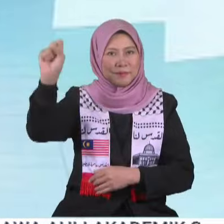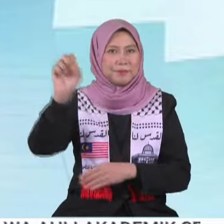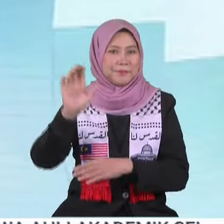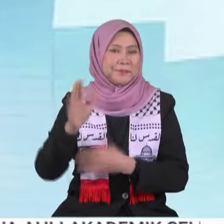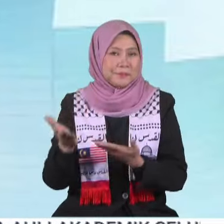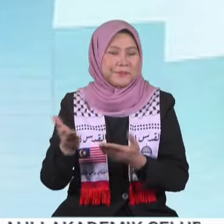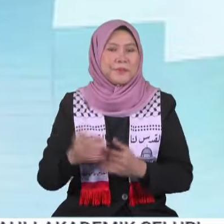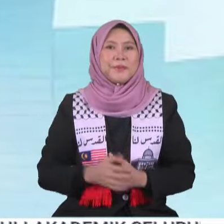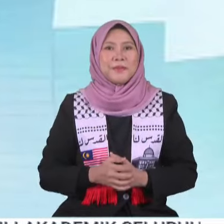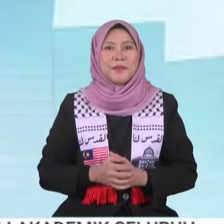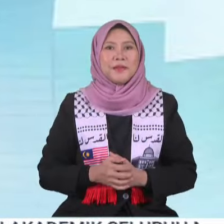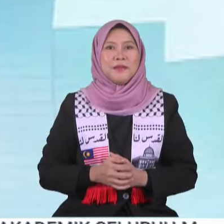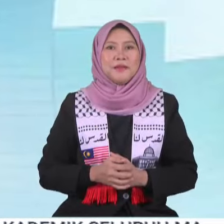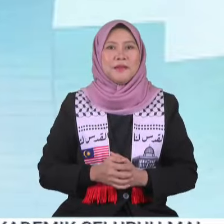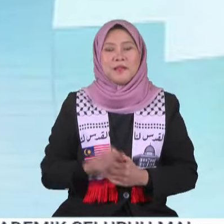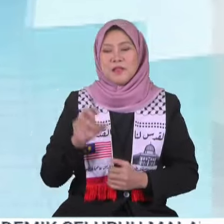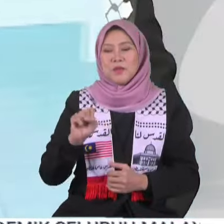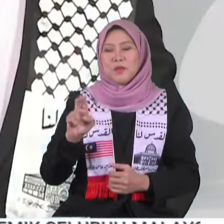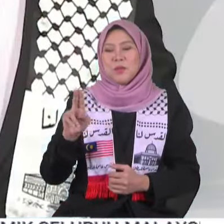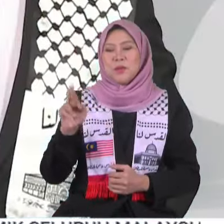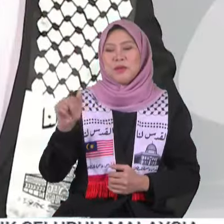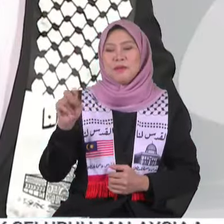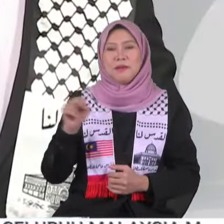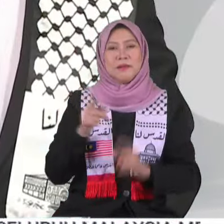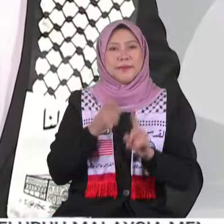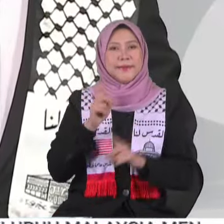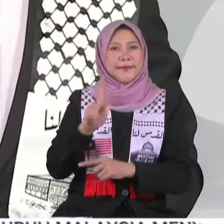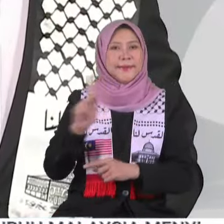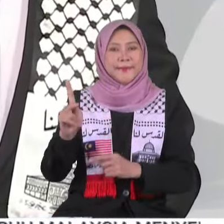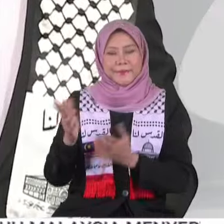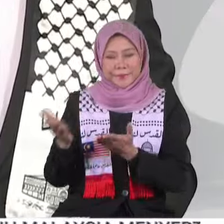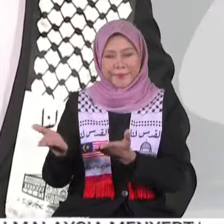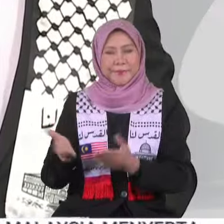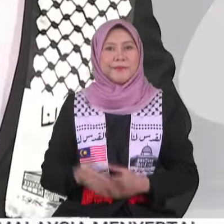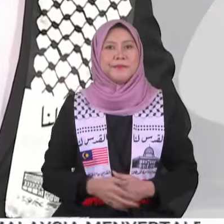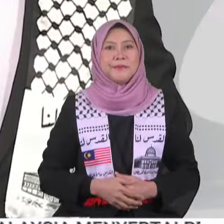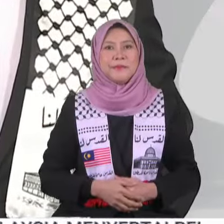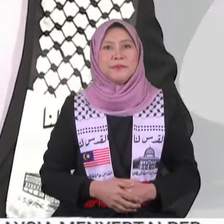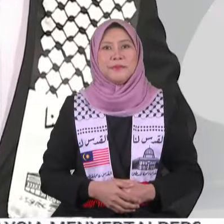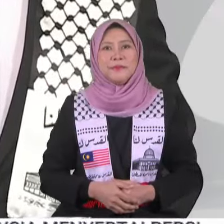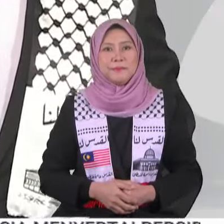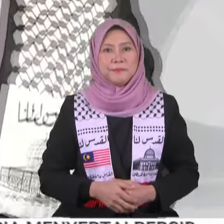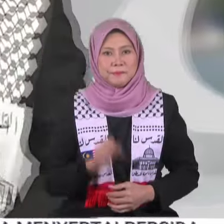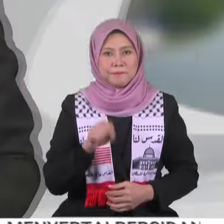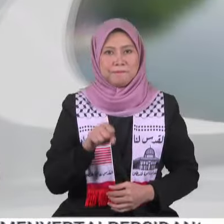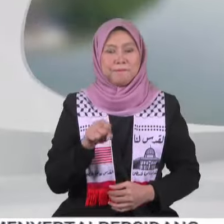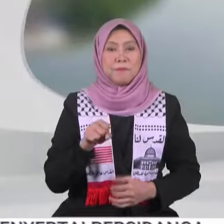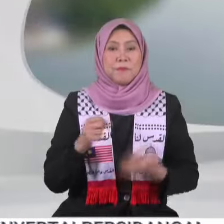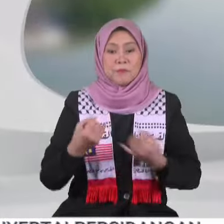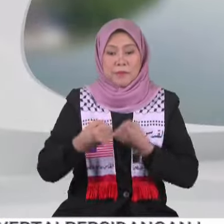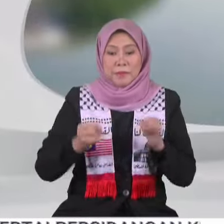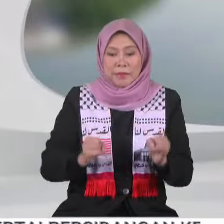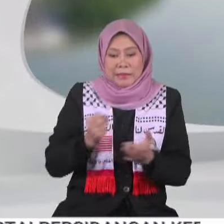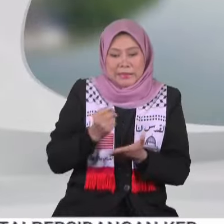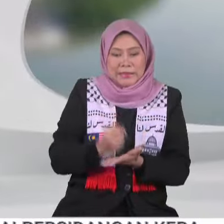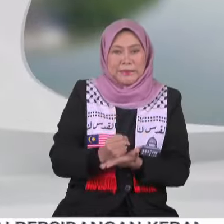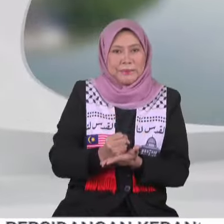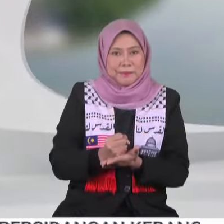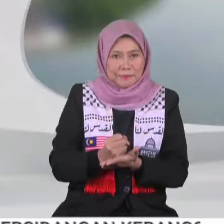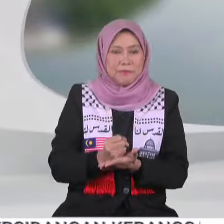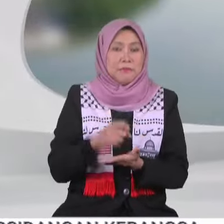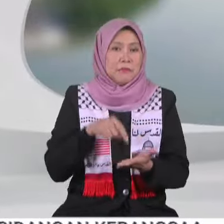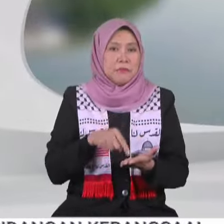Perinciannya langsung bersama rakan penyampai Suaran Shah di Kota Kinabalu. Silakan Suaran. Ya, dia. Jabatan Kastam di